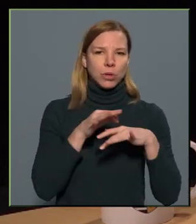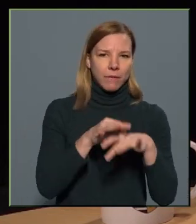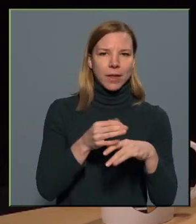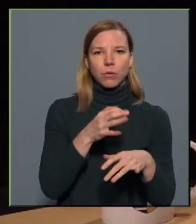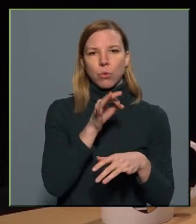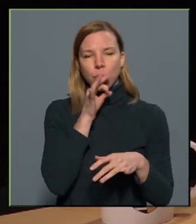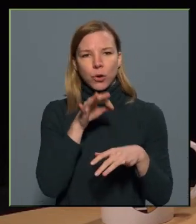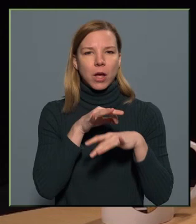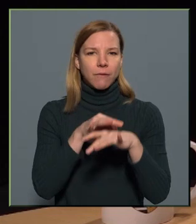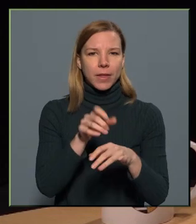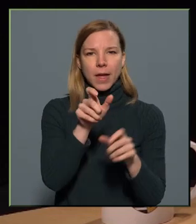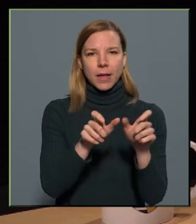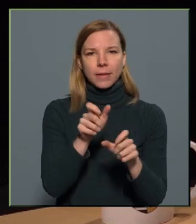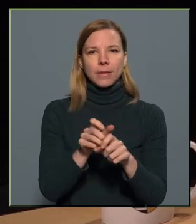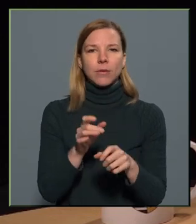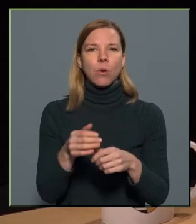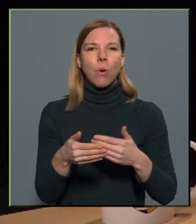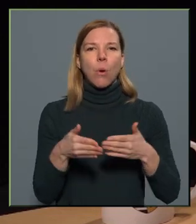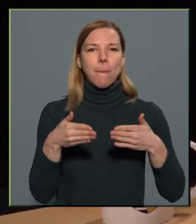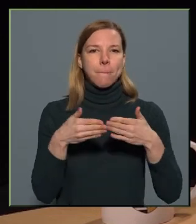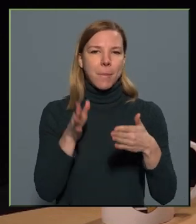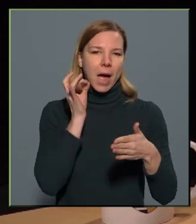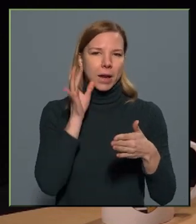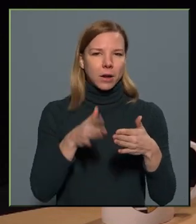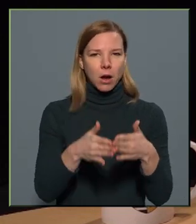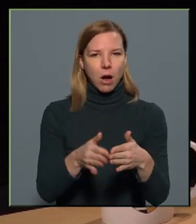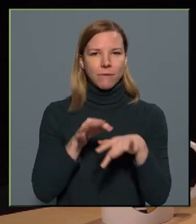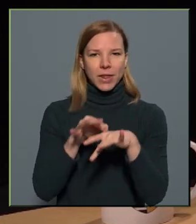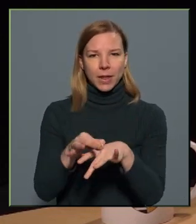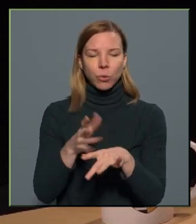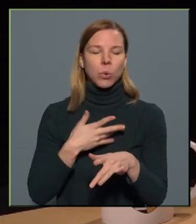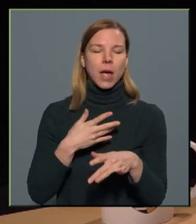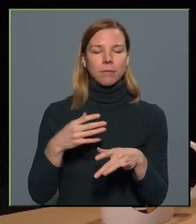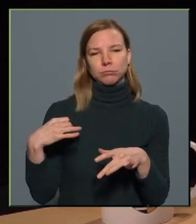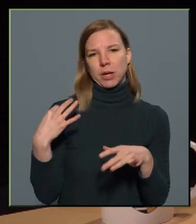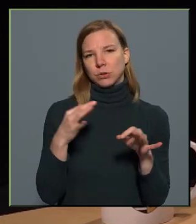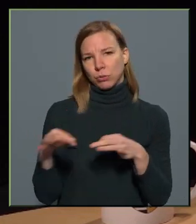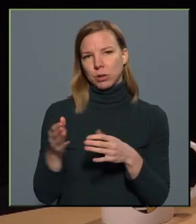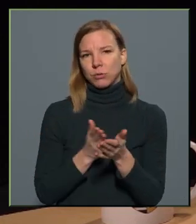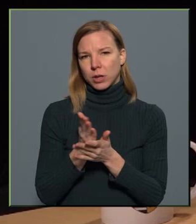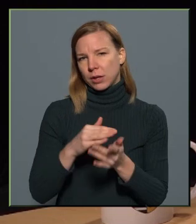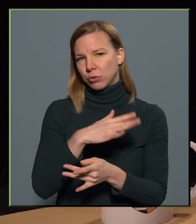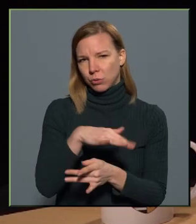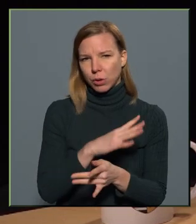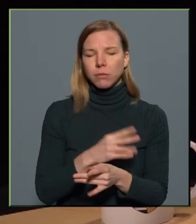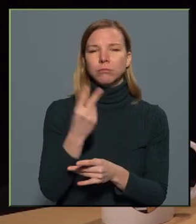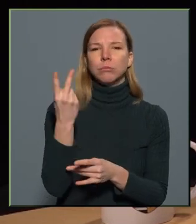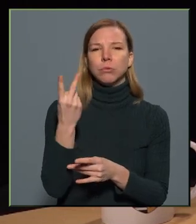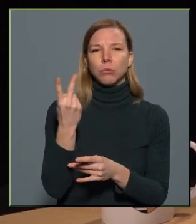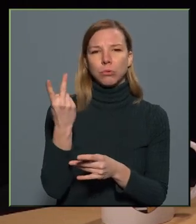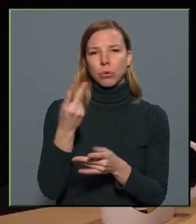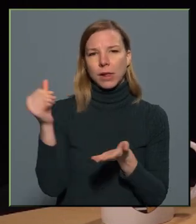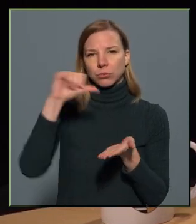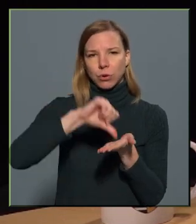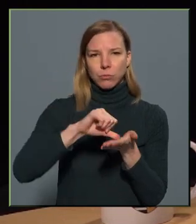bárkának a vezetőjét, aki az egészségügyet, szociális területet képviseli, de tárgyalunk a kulturális központ vezetőjével,